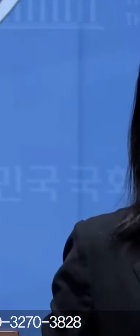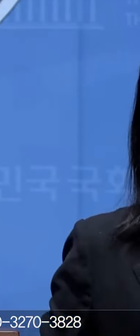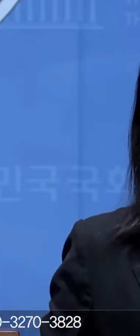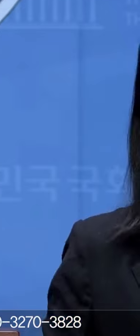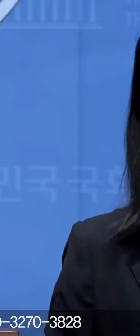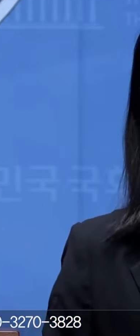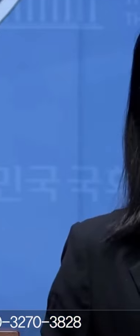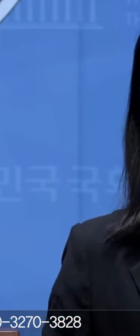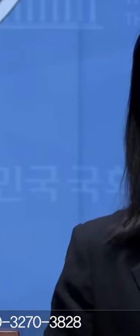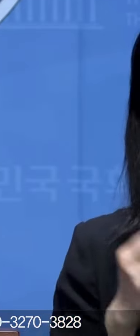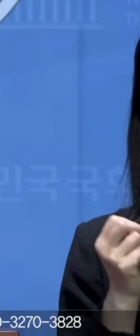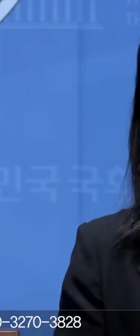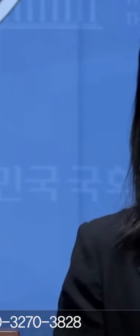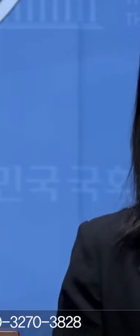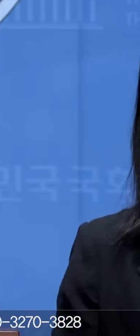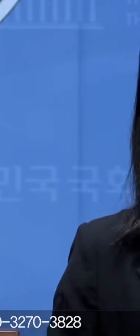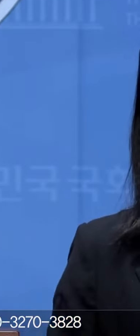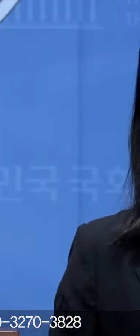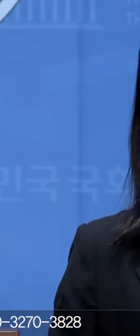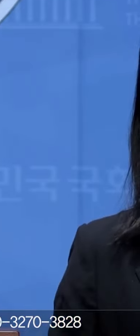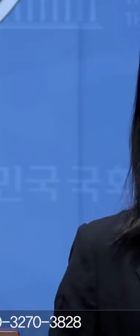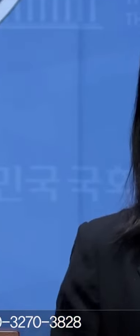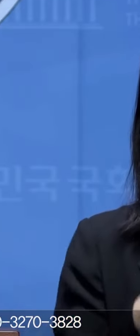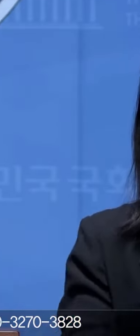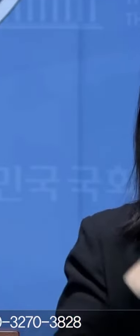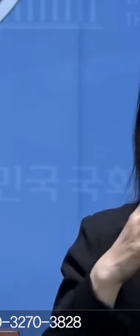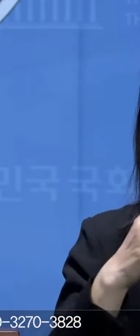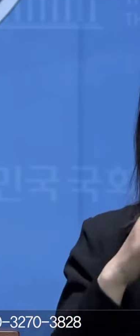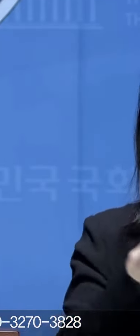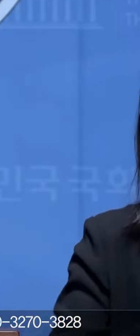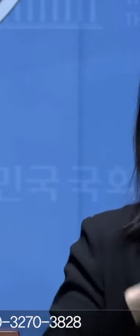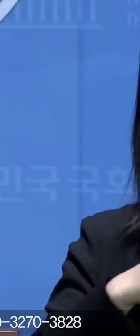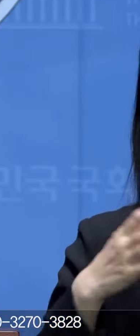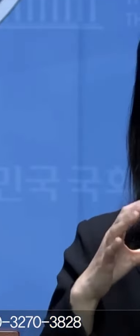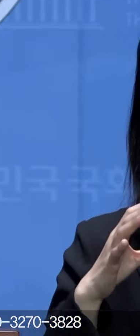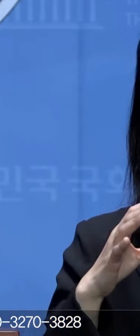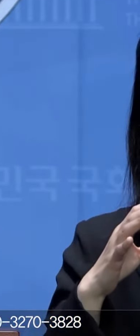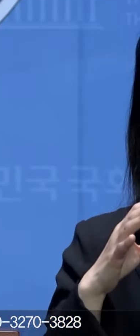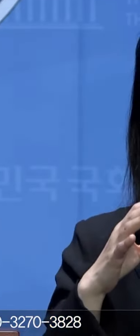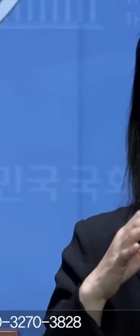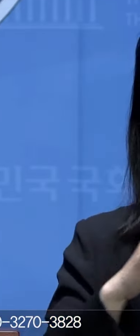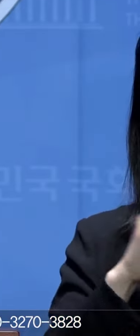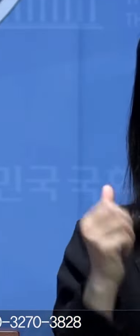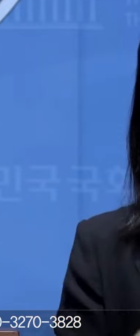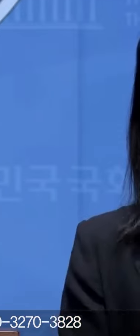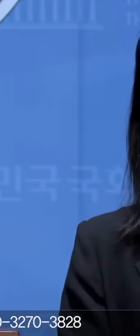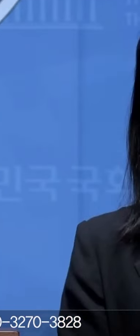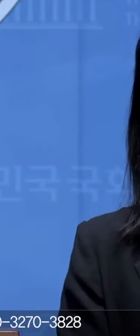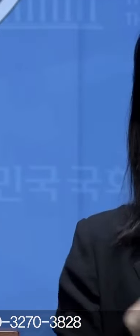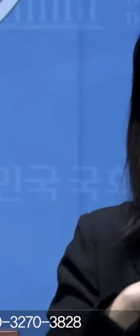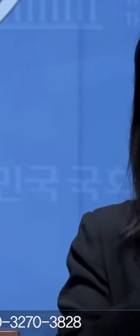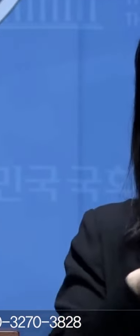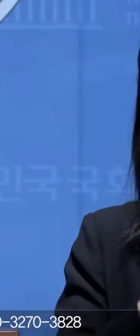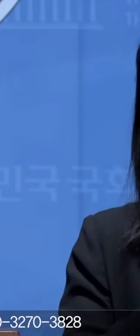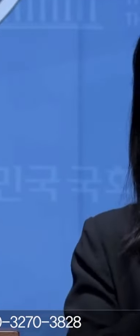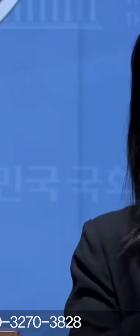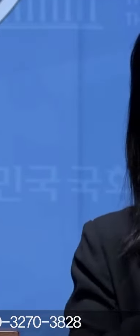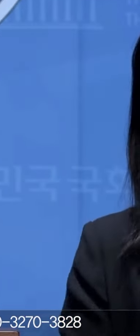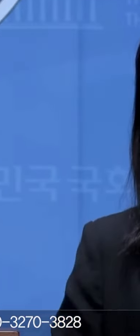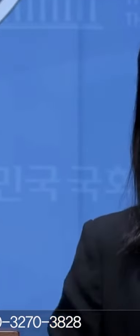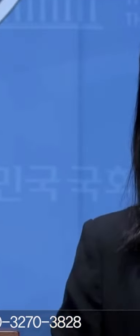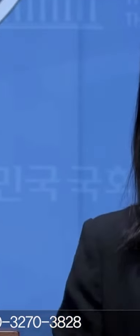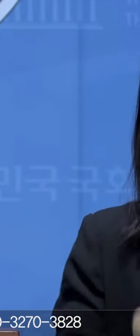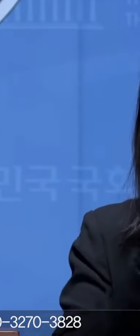있습니다 또 어 민주공화국 국중 으로 돌아갑니다 민주